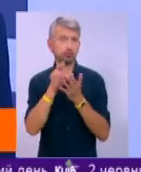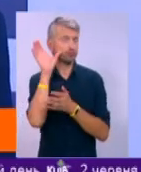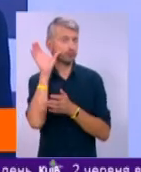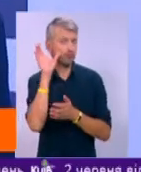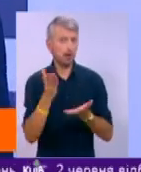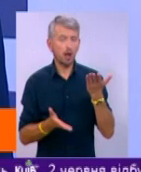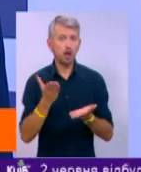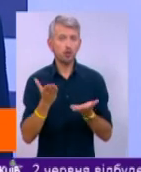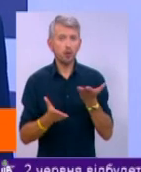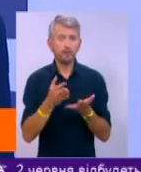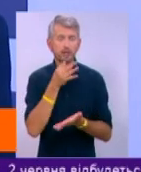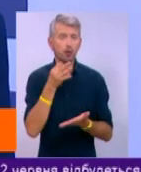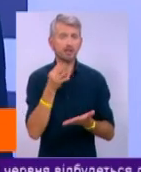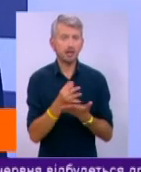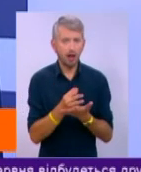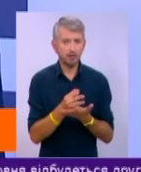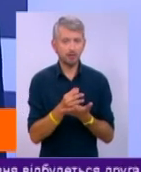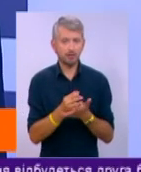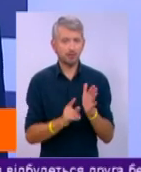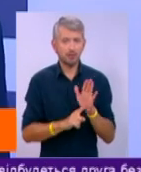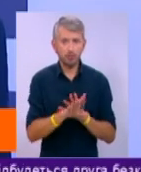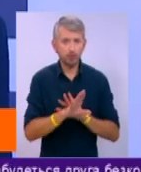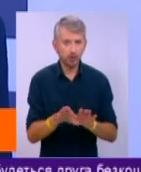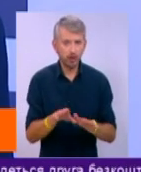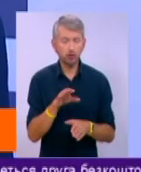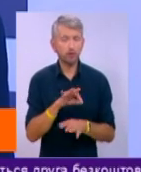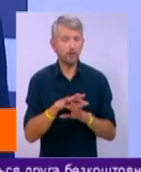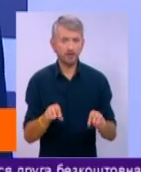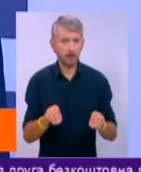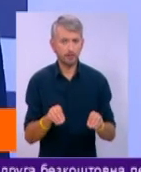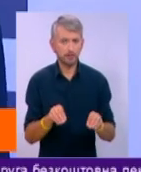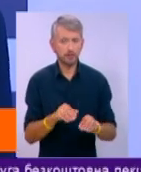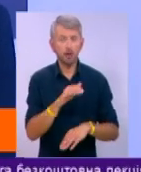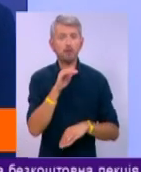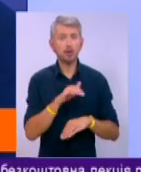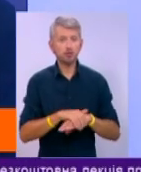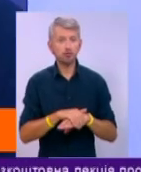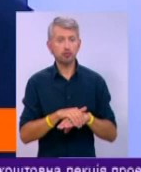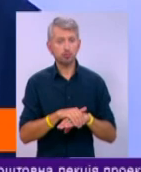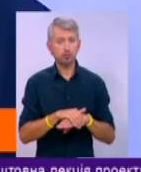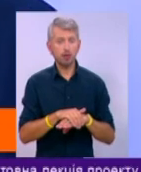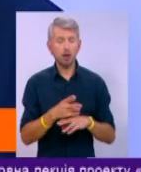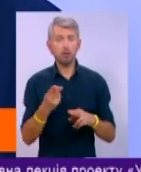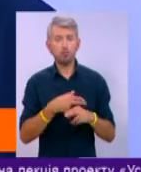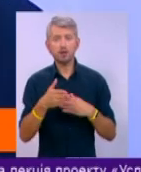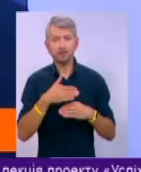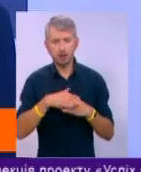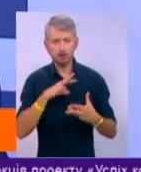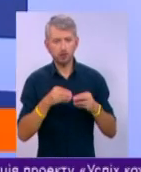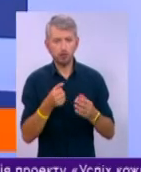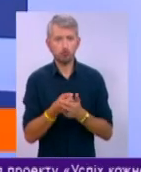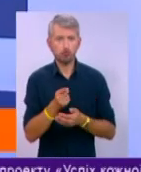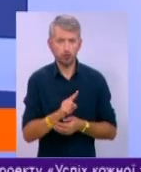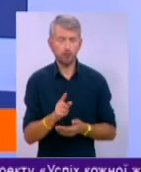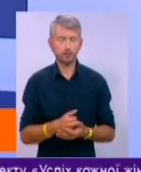Якщо відповідальність не наступає, так, то все. Фактично безкарність вона веде до цього, до чого ми